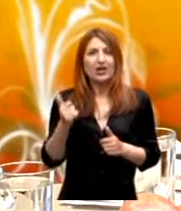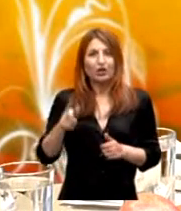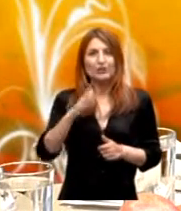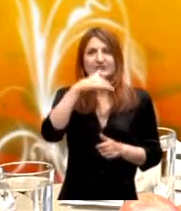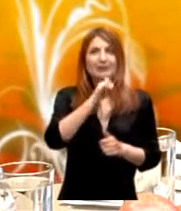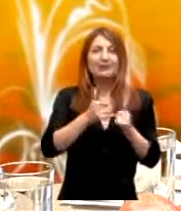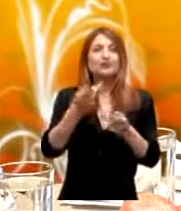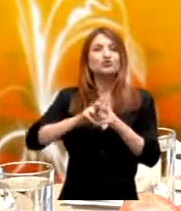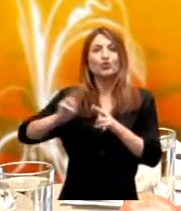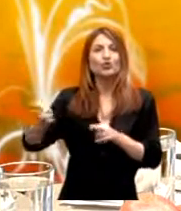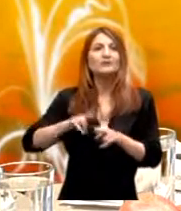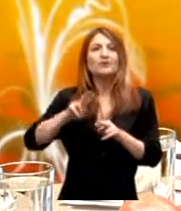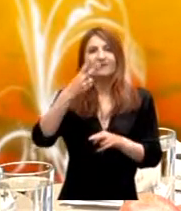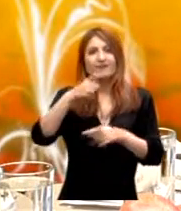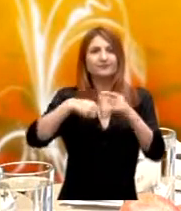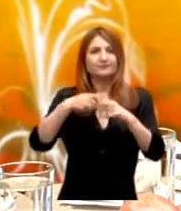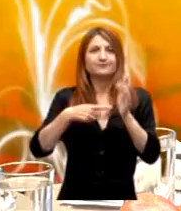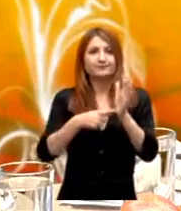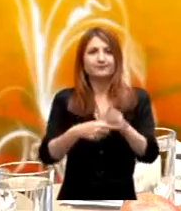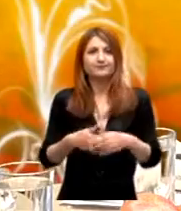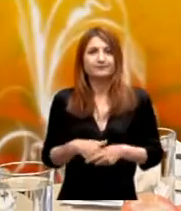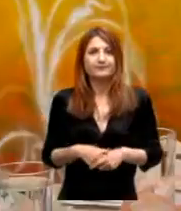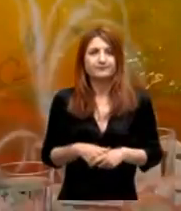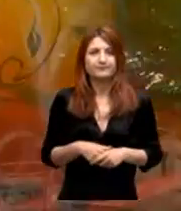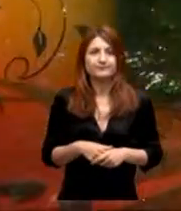drugo, jer smo dva priloga snimili. Dobro, idemo. Dobro.